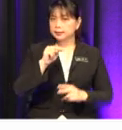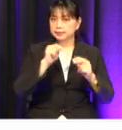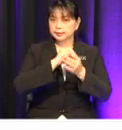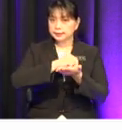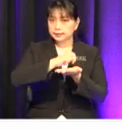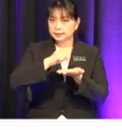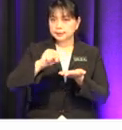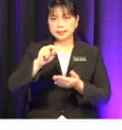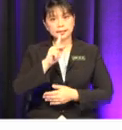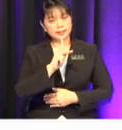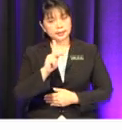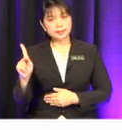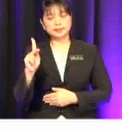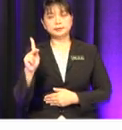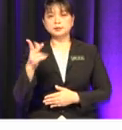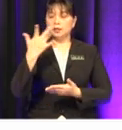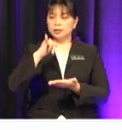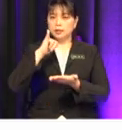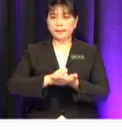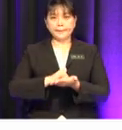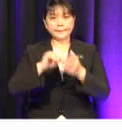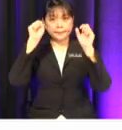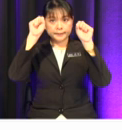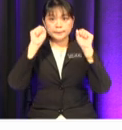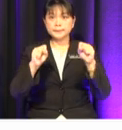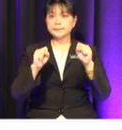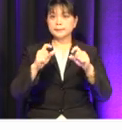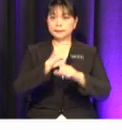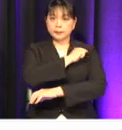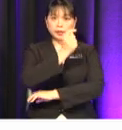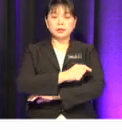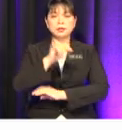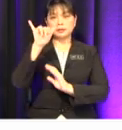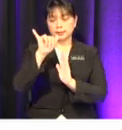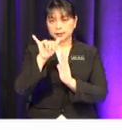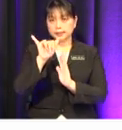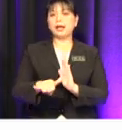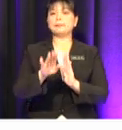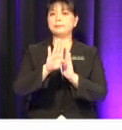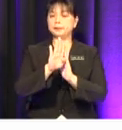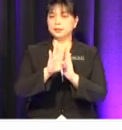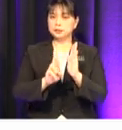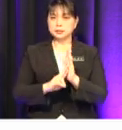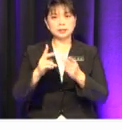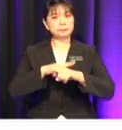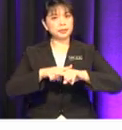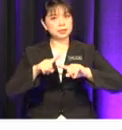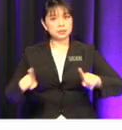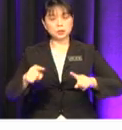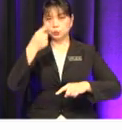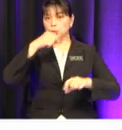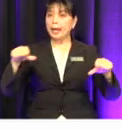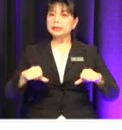kehendak soalnya sistem tenaga yang berbeda bagi activity fisikal di atas oke